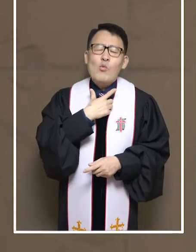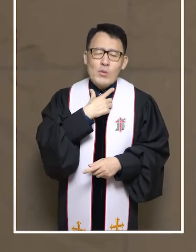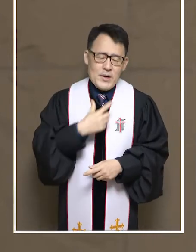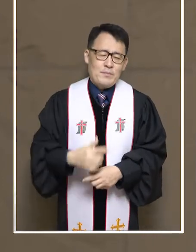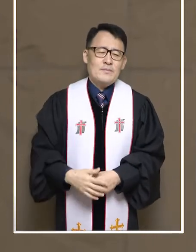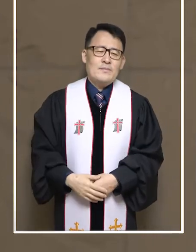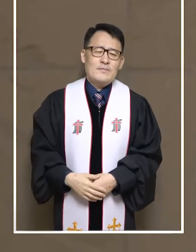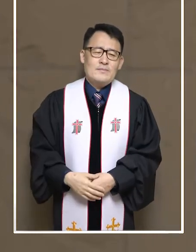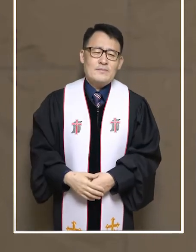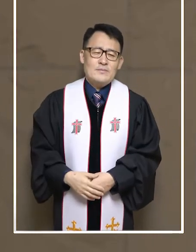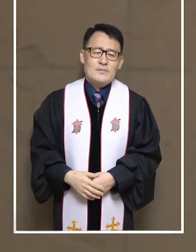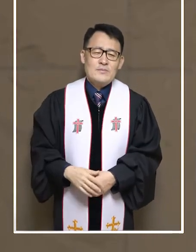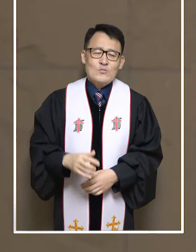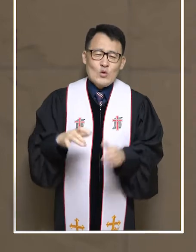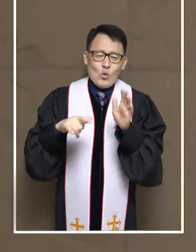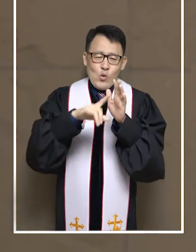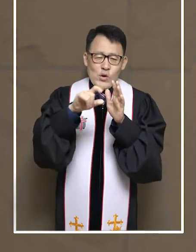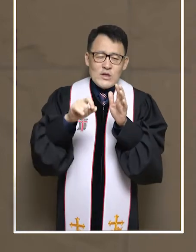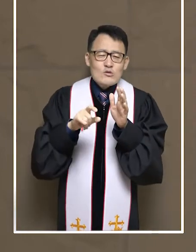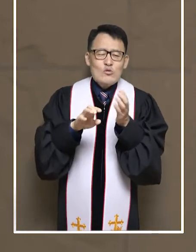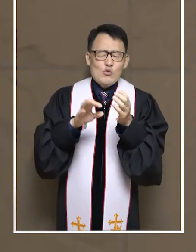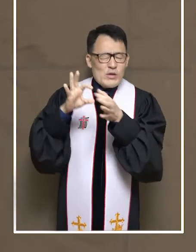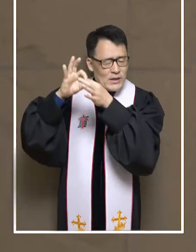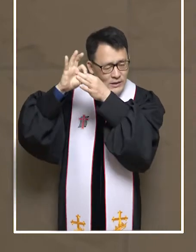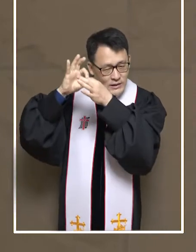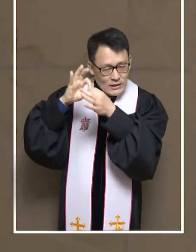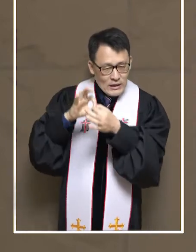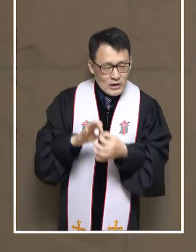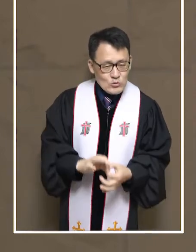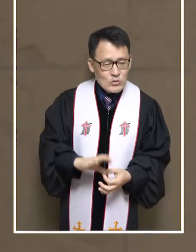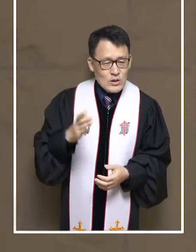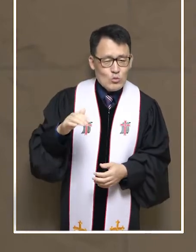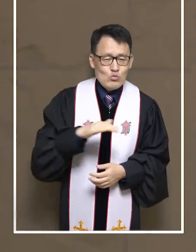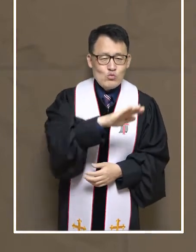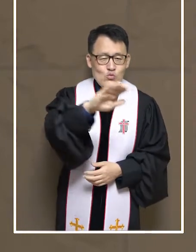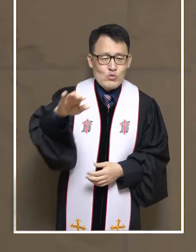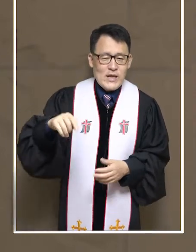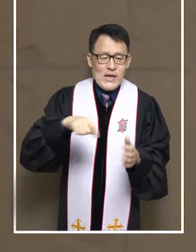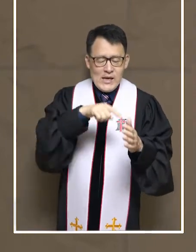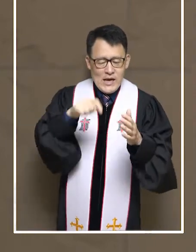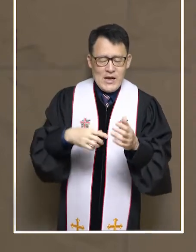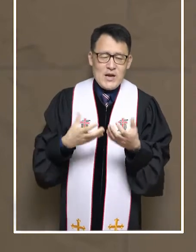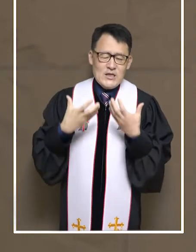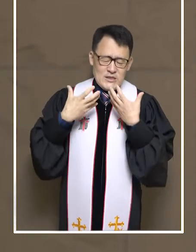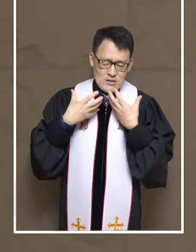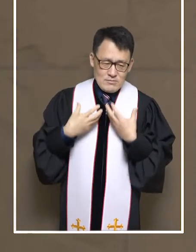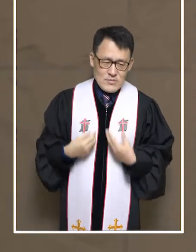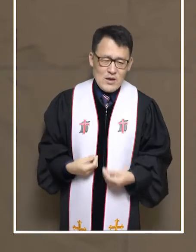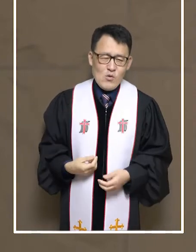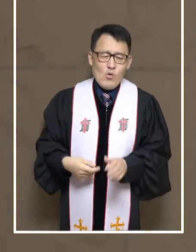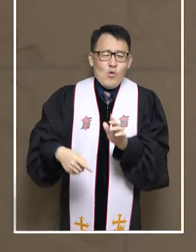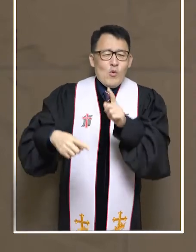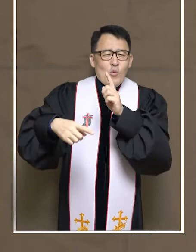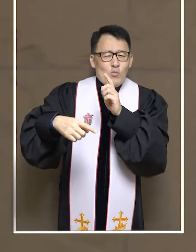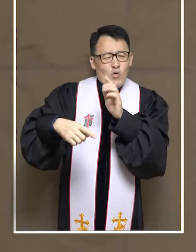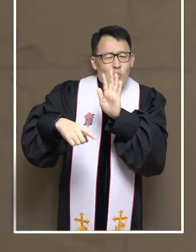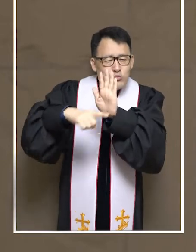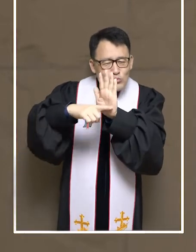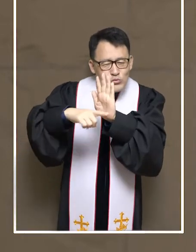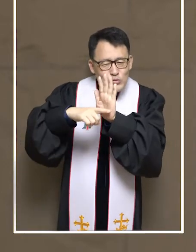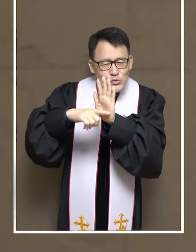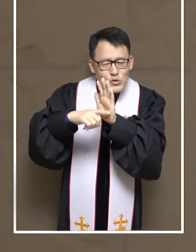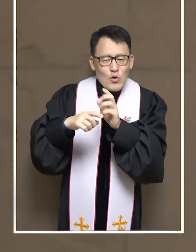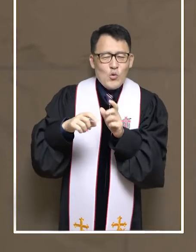되기를 원합니다. 저는 코로나19 사태가 장기화되면서 우리 사람들 안에 냉소적이고